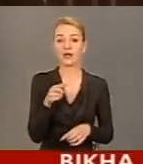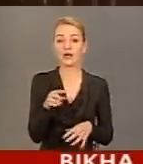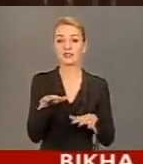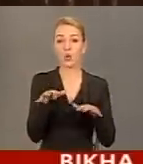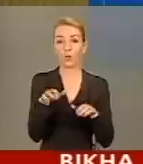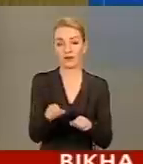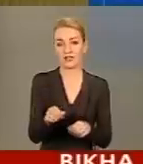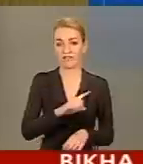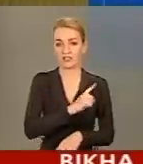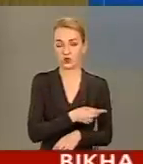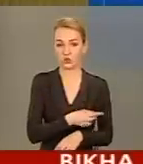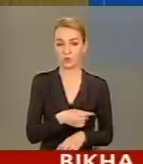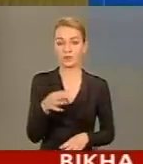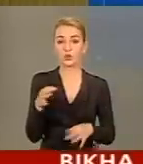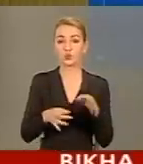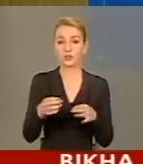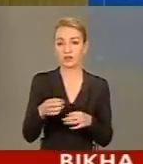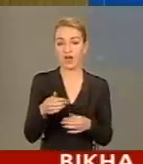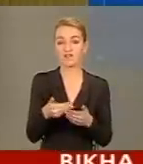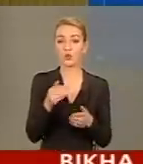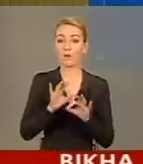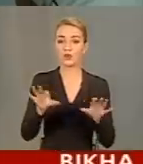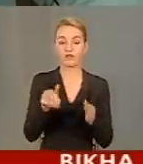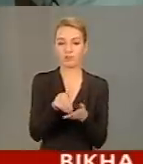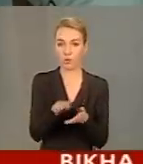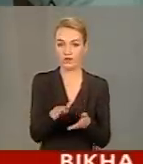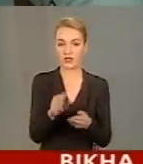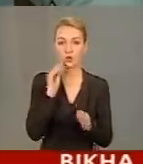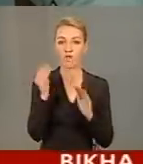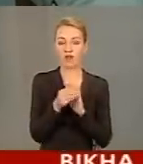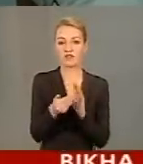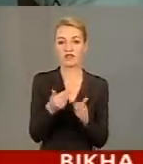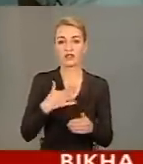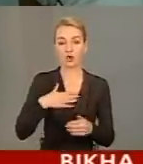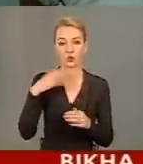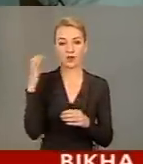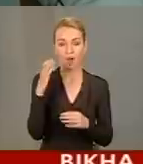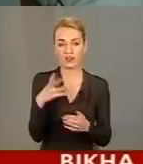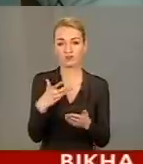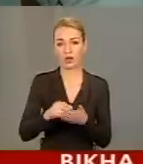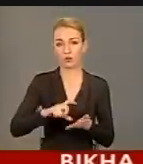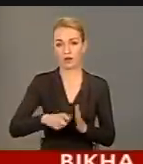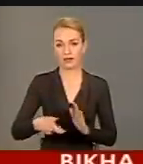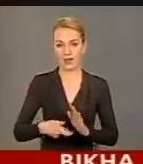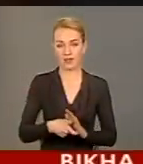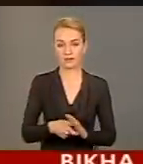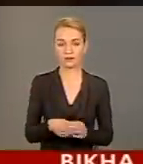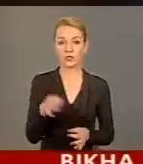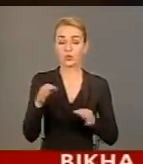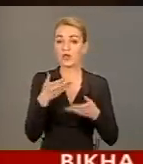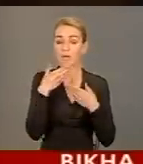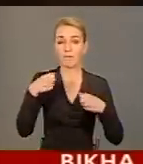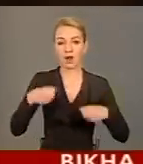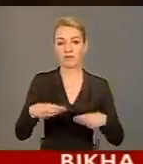захопити його фізично. Суддя Юрій Гридасов від коментарів відмовився і сховався від нашої камери в своєму кабінеті. Суддя не має права